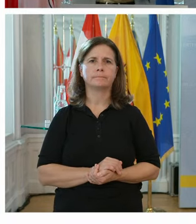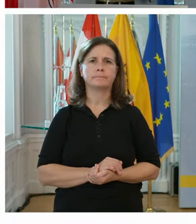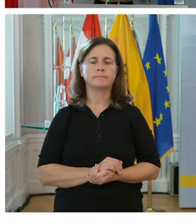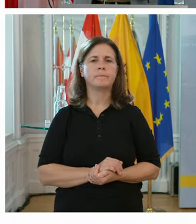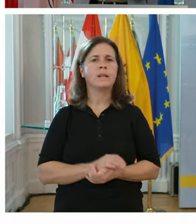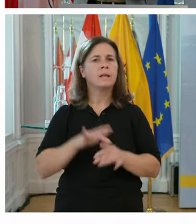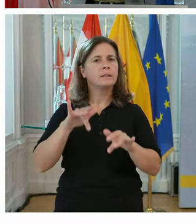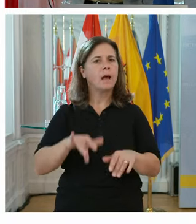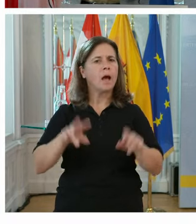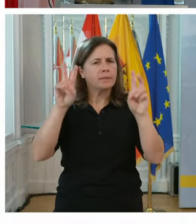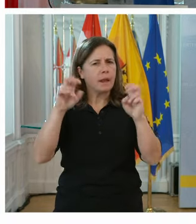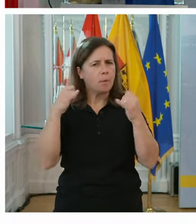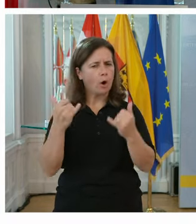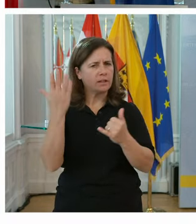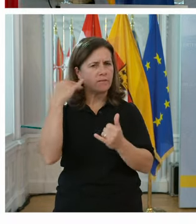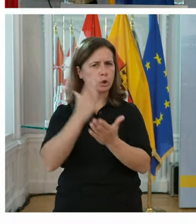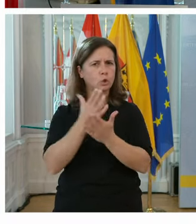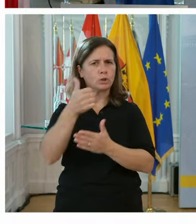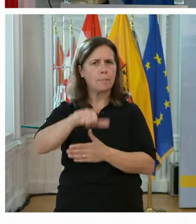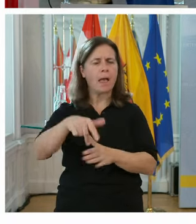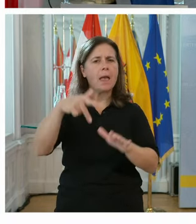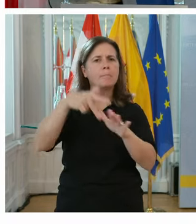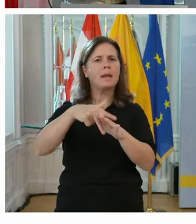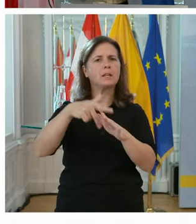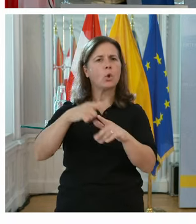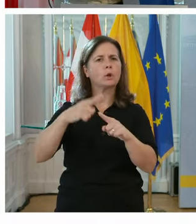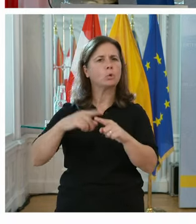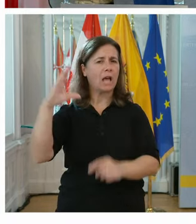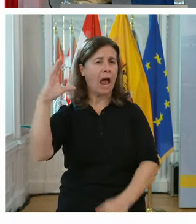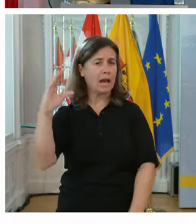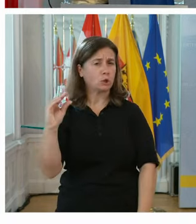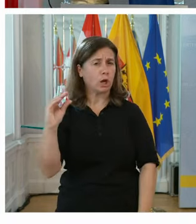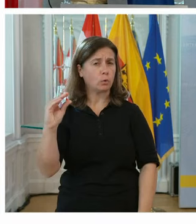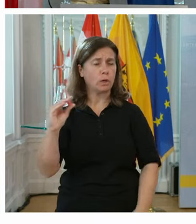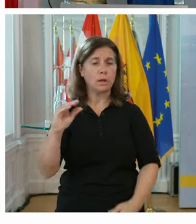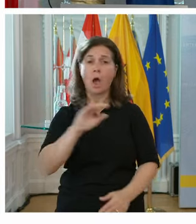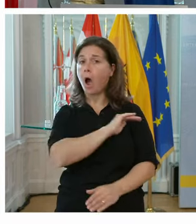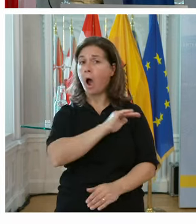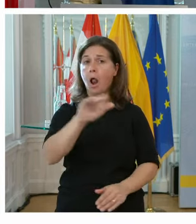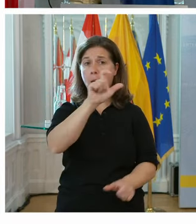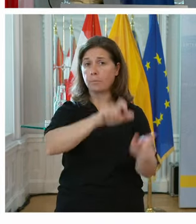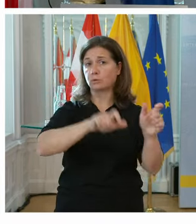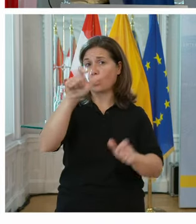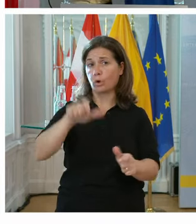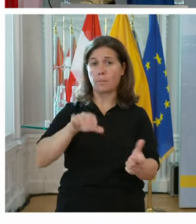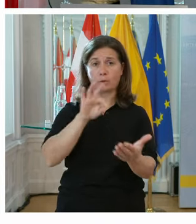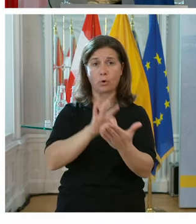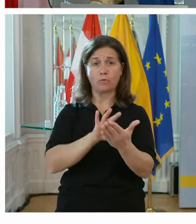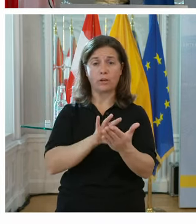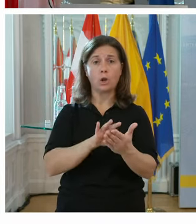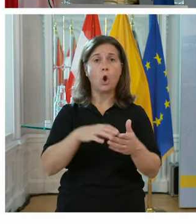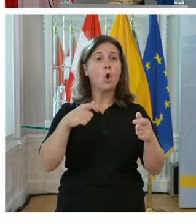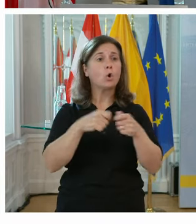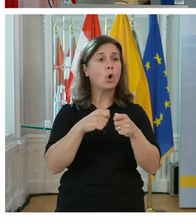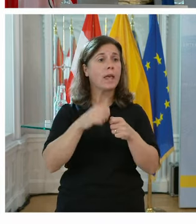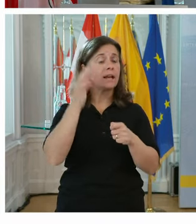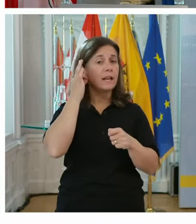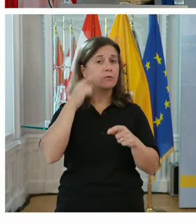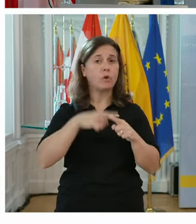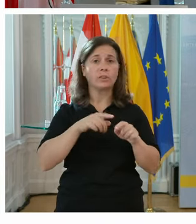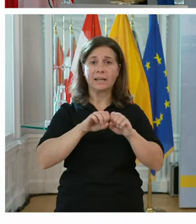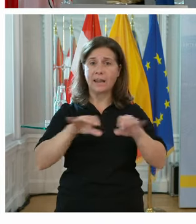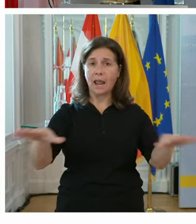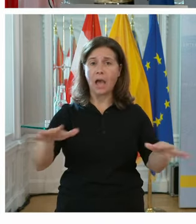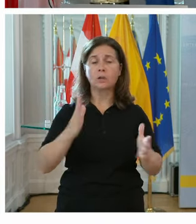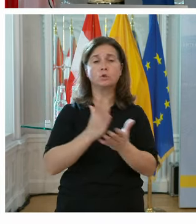Dann haben wir das Thema heute auch schon gehört, Behinderungen und Einschränkungen betreffen uns alle. Die Kolleginnen von der KELAG, auch von den vielen, haben das